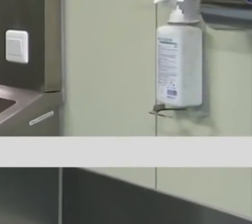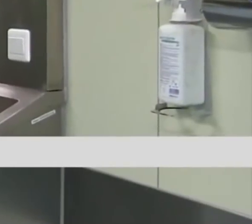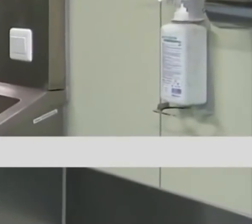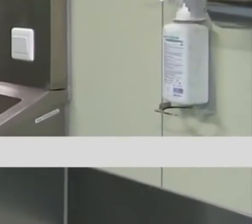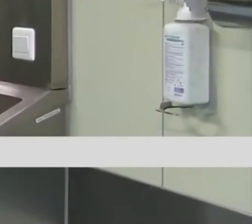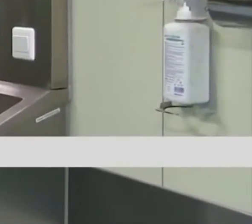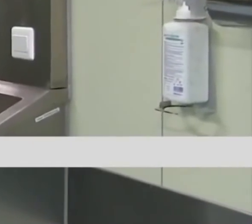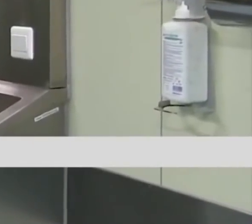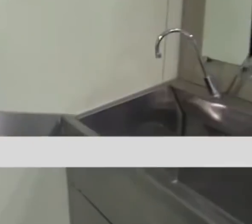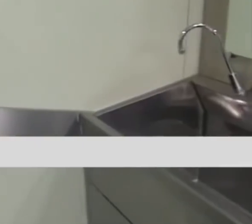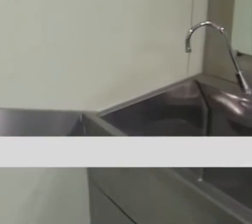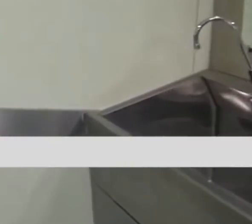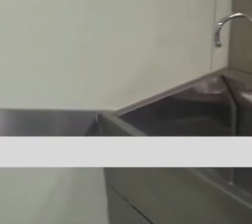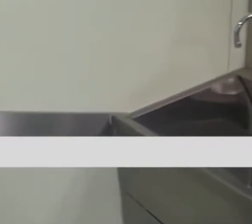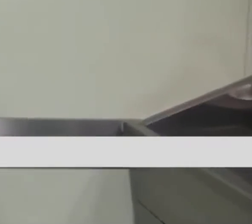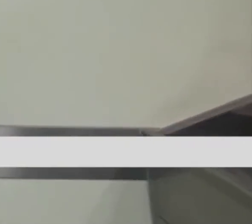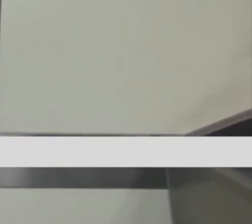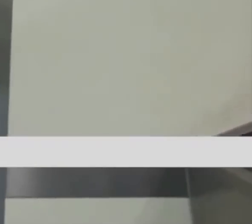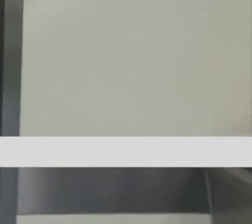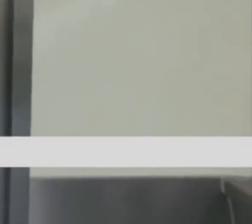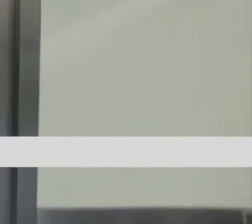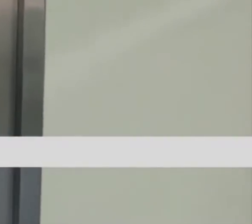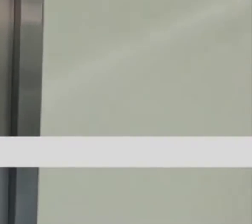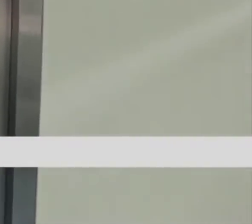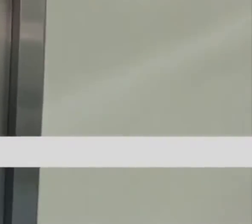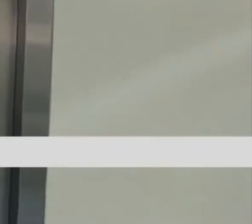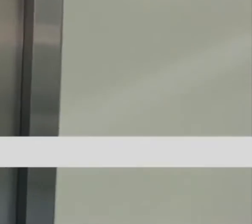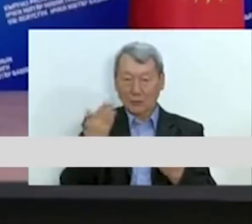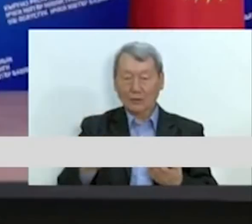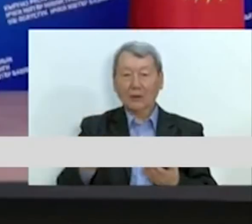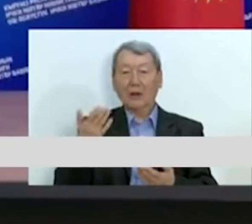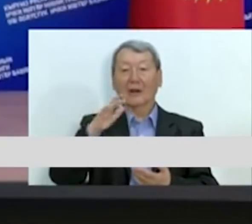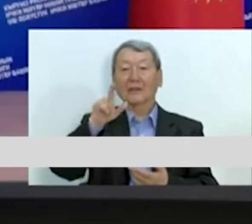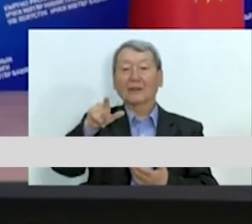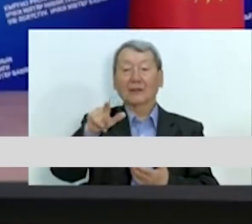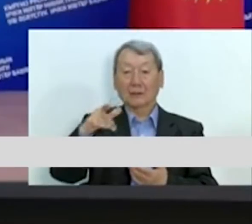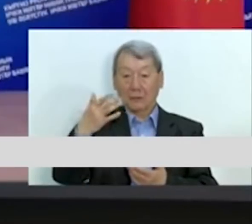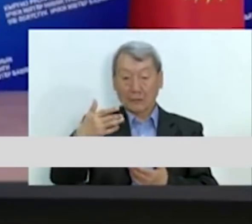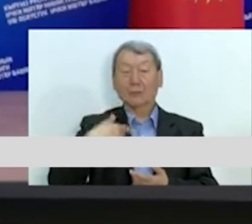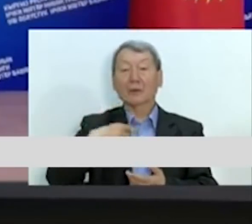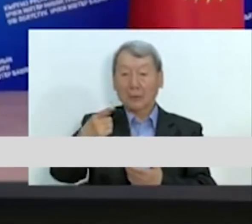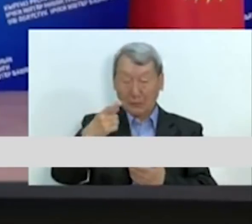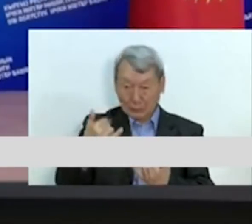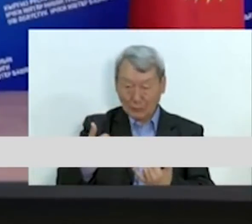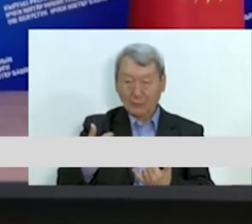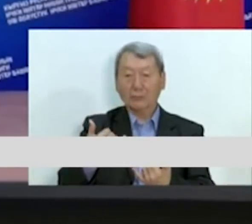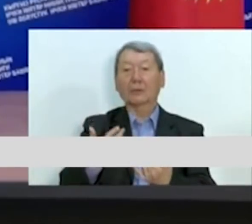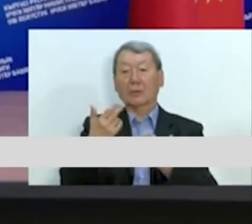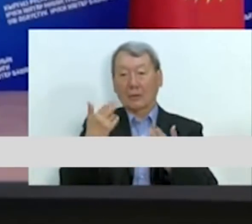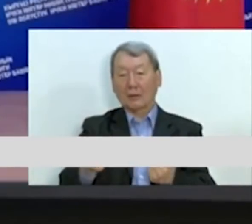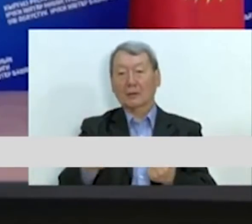да, төлөнө турган компенсацияны каза болгон адамдын үй бүлөсүнө бере турганын кошумчалады. Сиздин сунушуңузду албетте биз